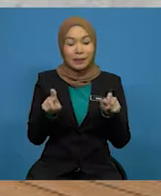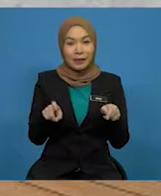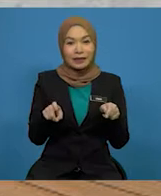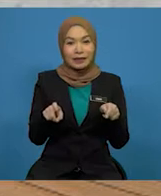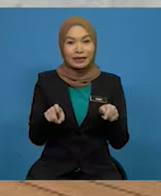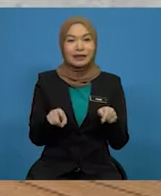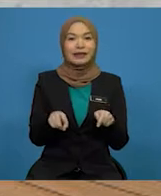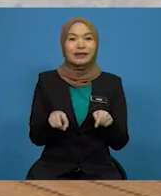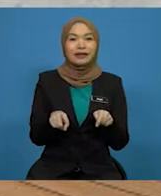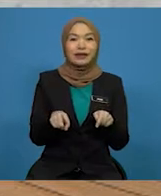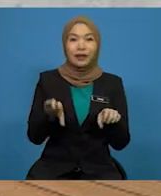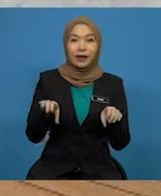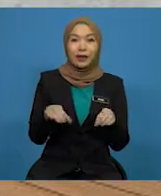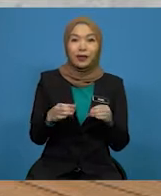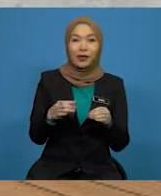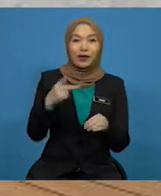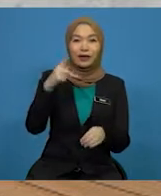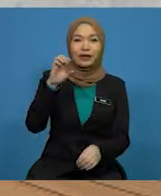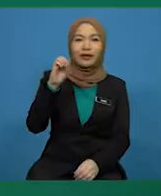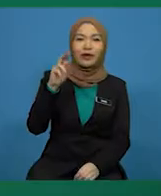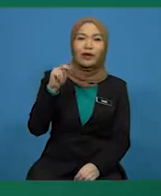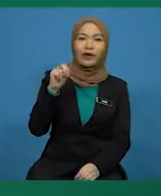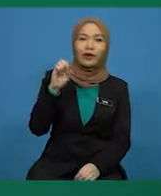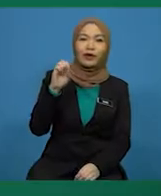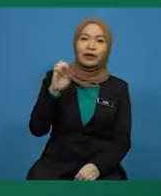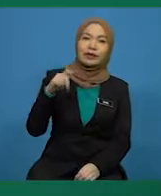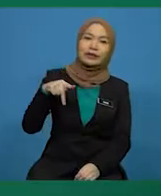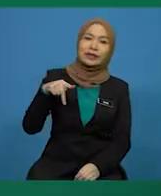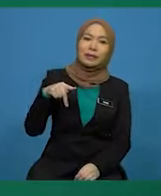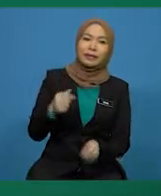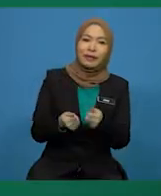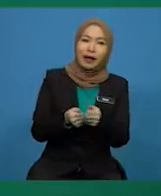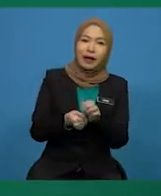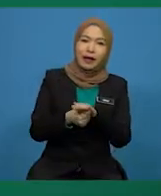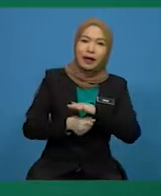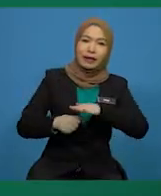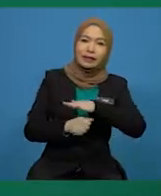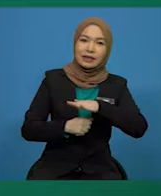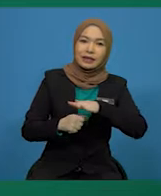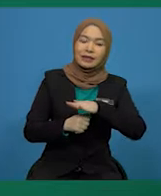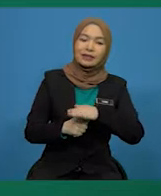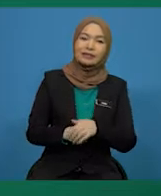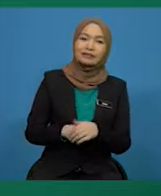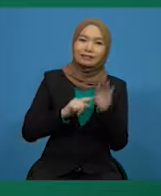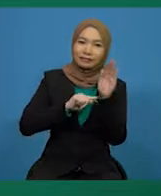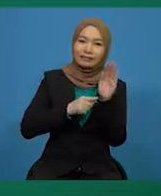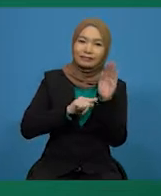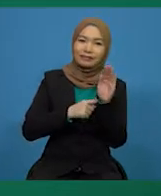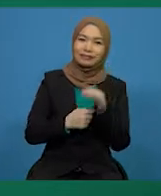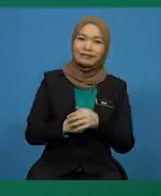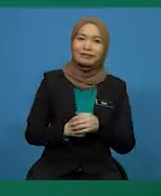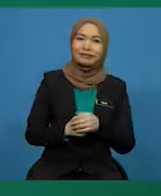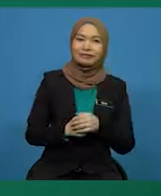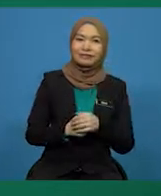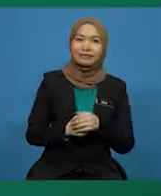konsep asas terlebih dahulu. Paksi Y yang mewakili kadar bunga dalam peratus, paksi